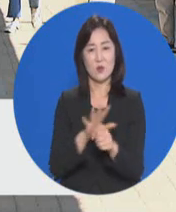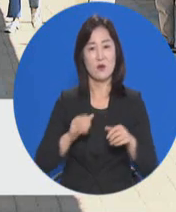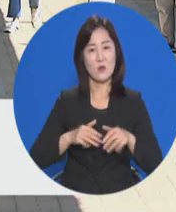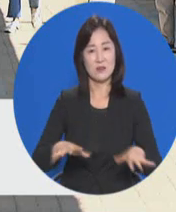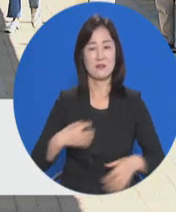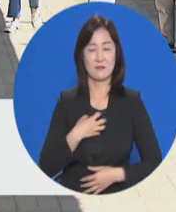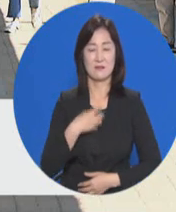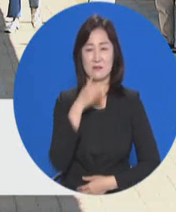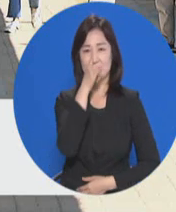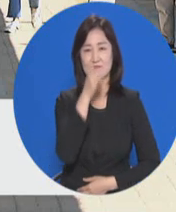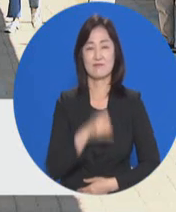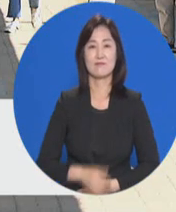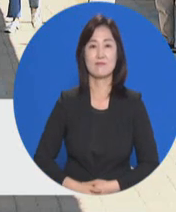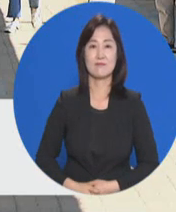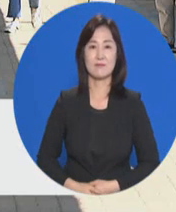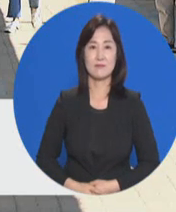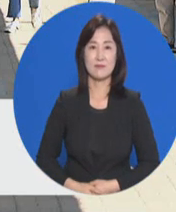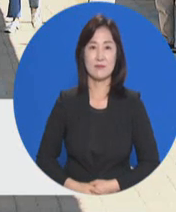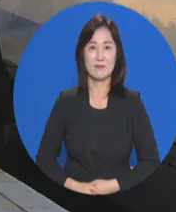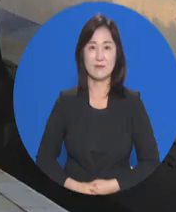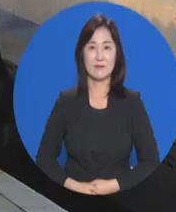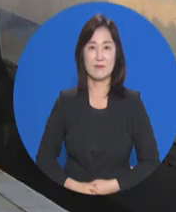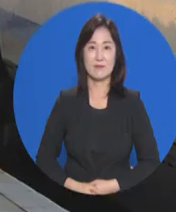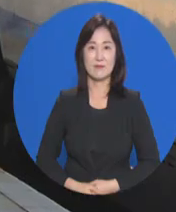여전합니다. 문영철 기자입니다.